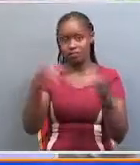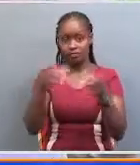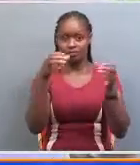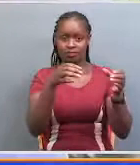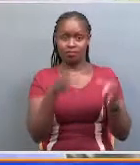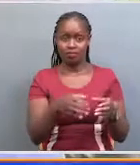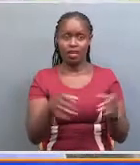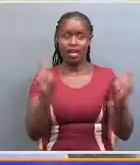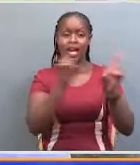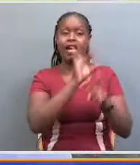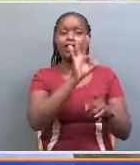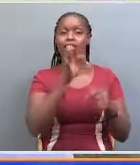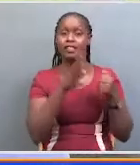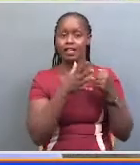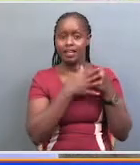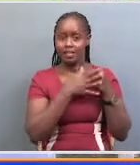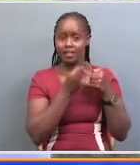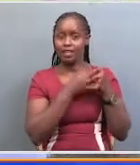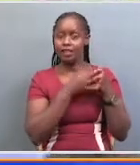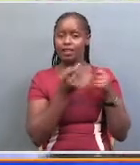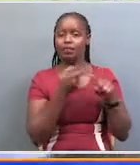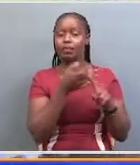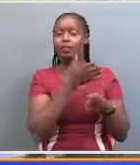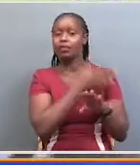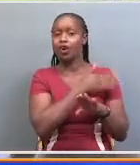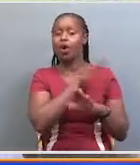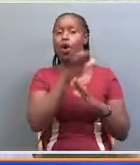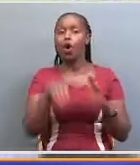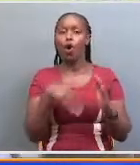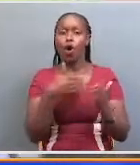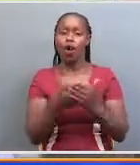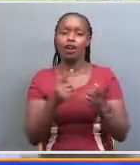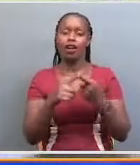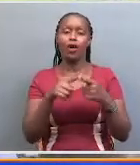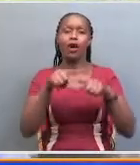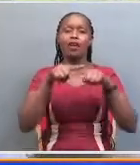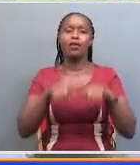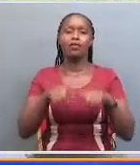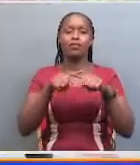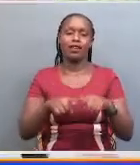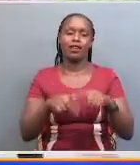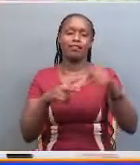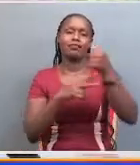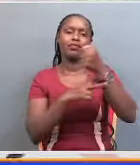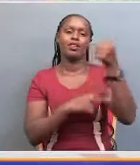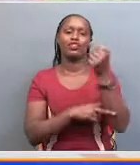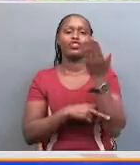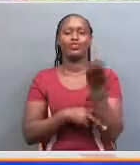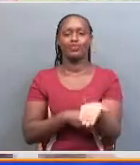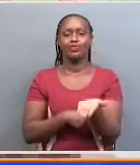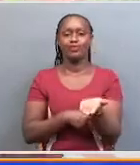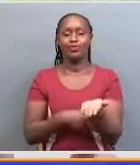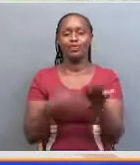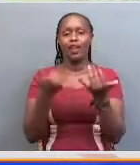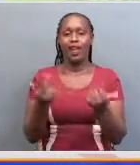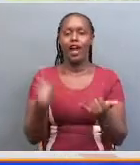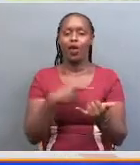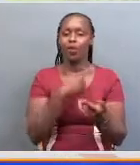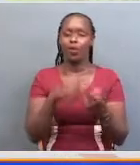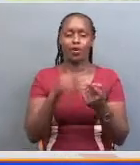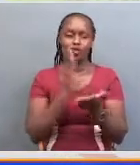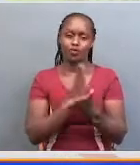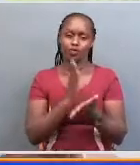38 villages at this other side, and all of them they rely on this footbridge. Kwa hivyo tumepata hasara